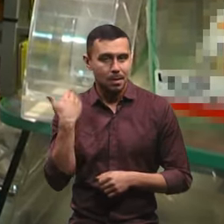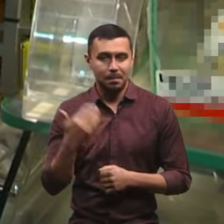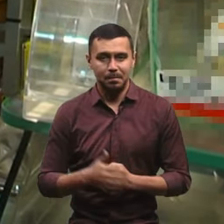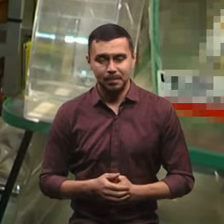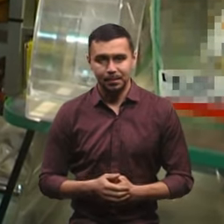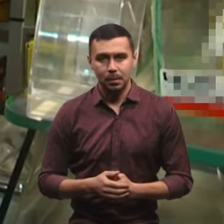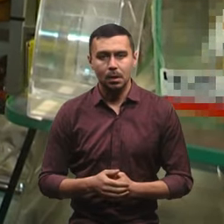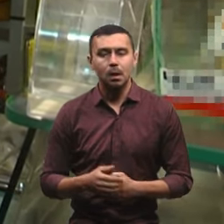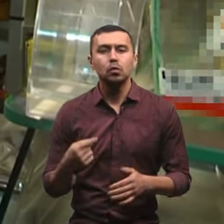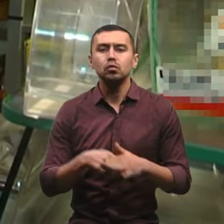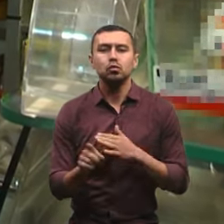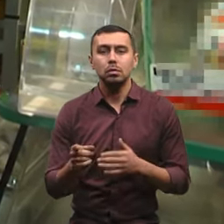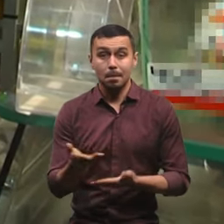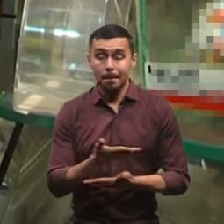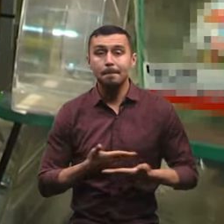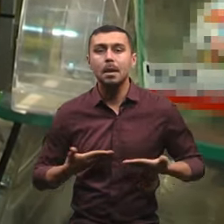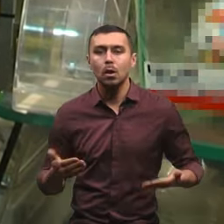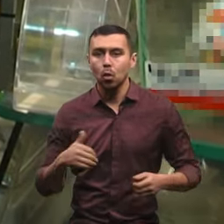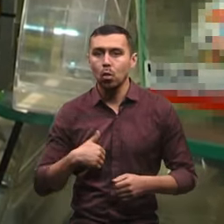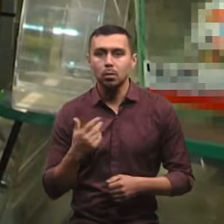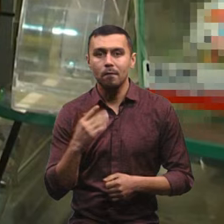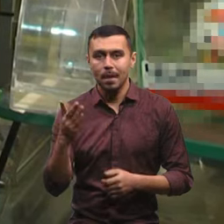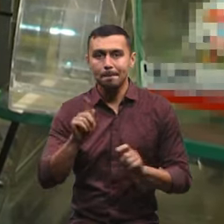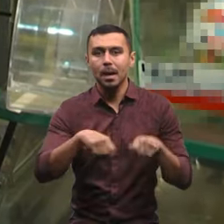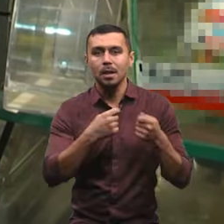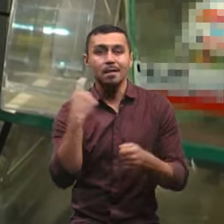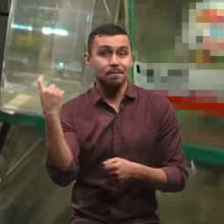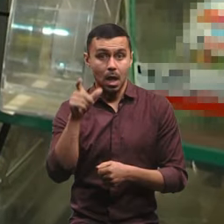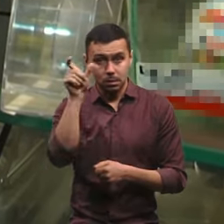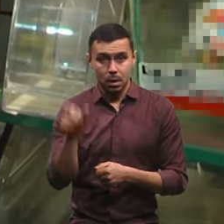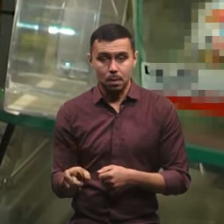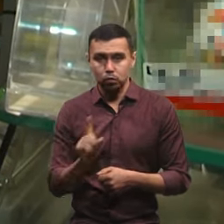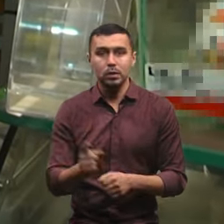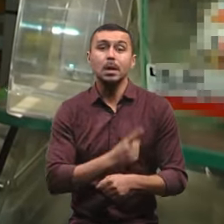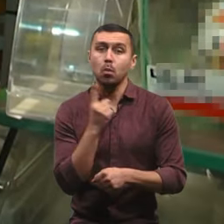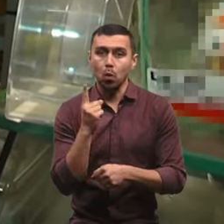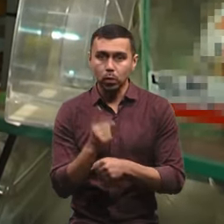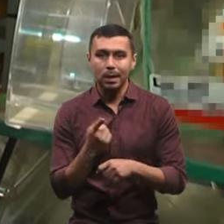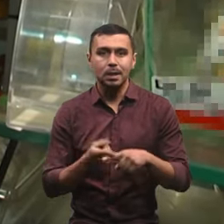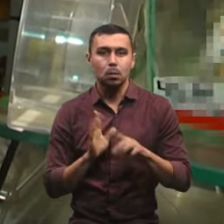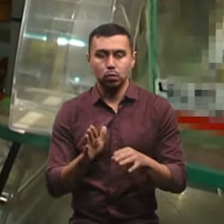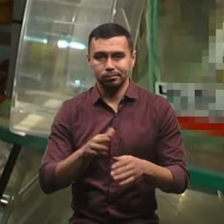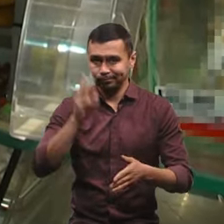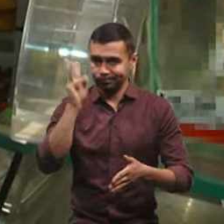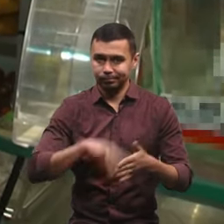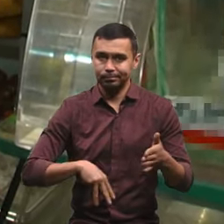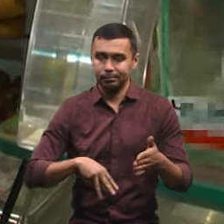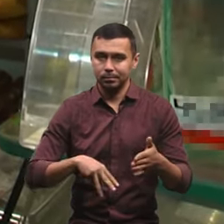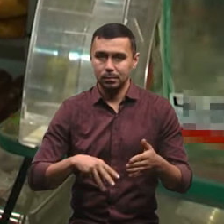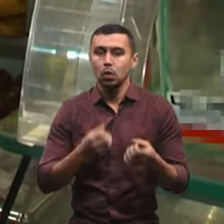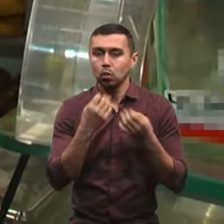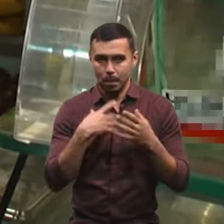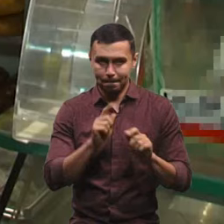Да? Ну то що, то тоді ми хочемо, щоб ви передали власникам, що заборонено і що це будуть накладатися штрафи